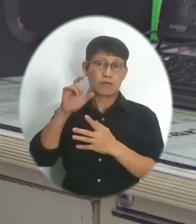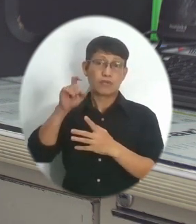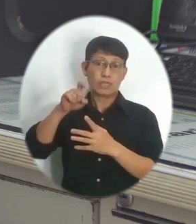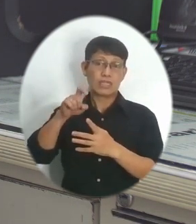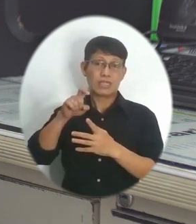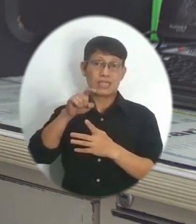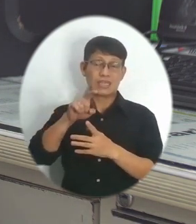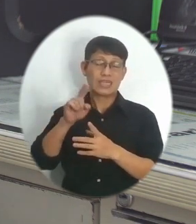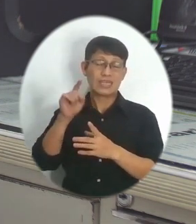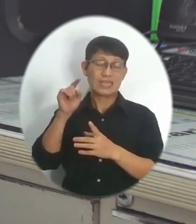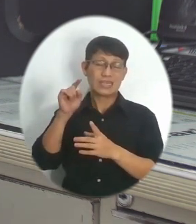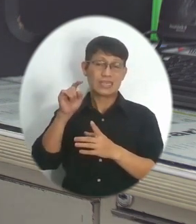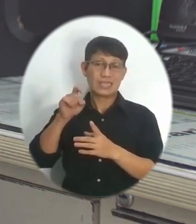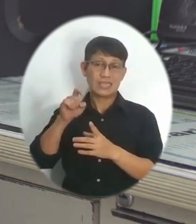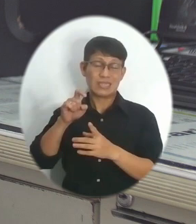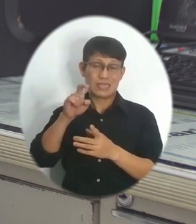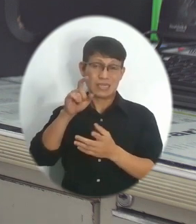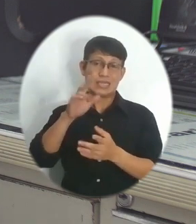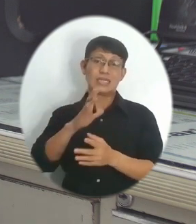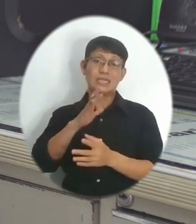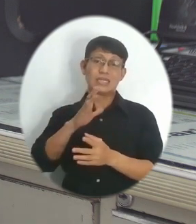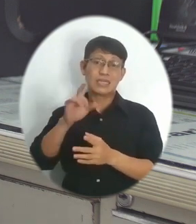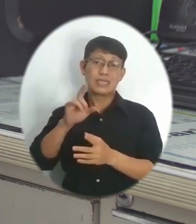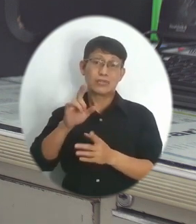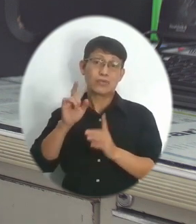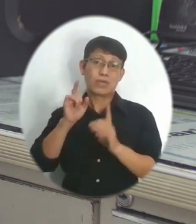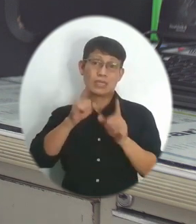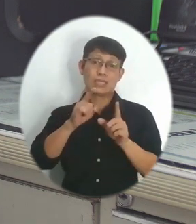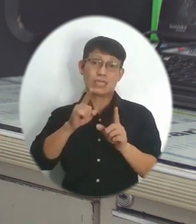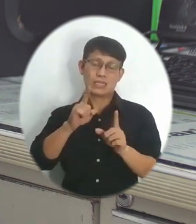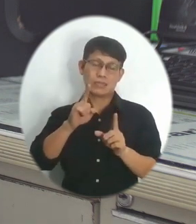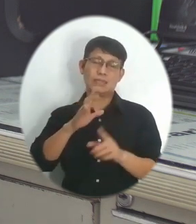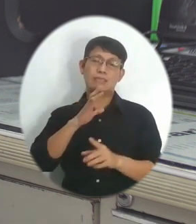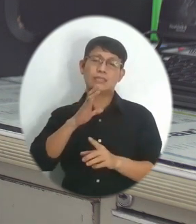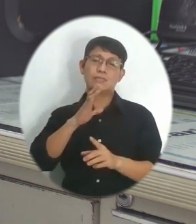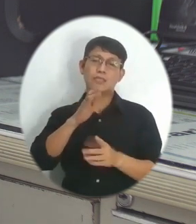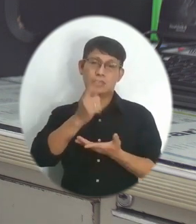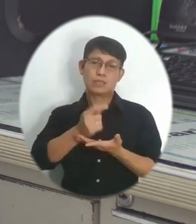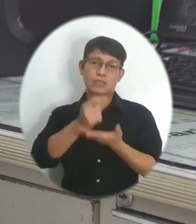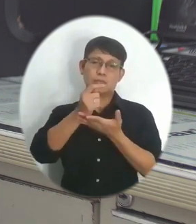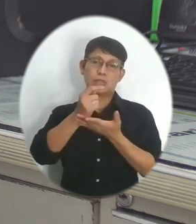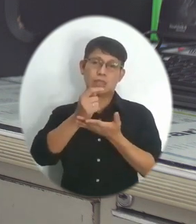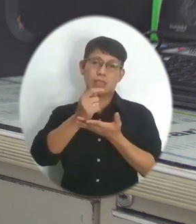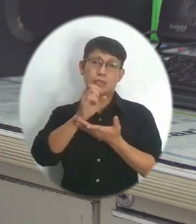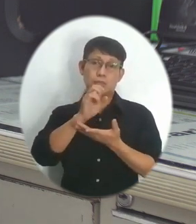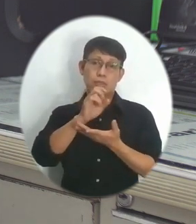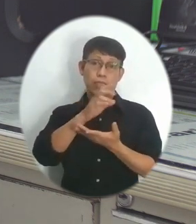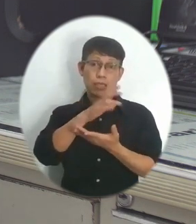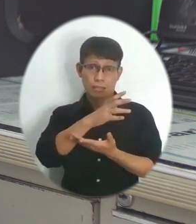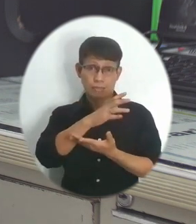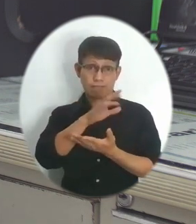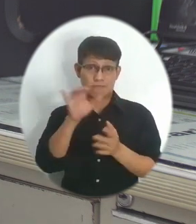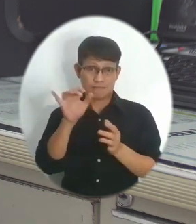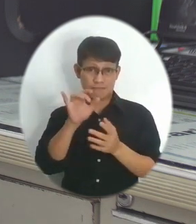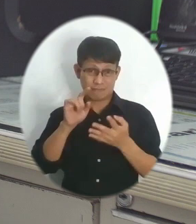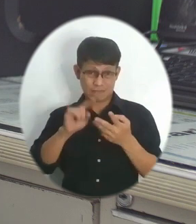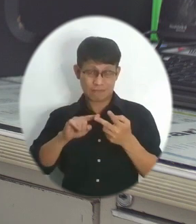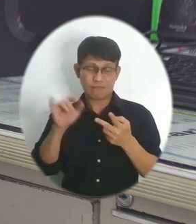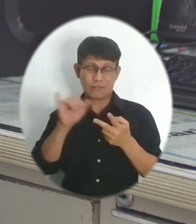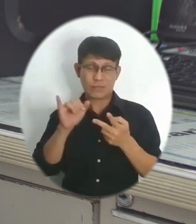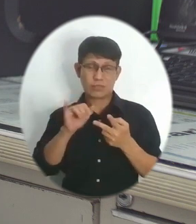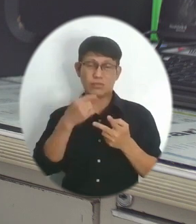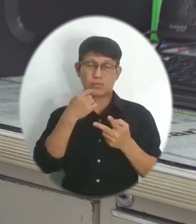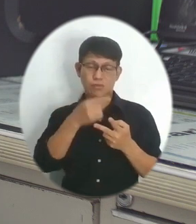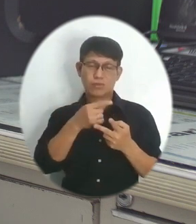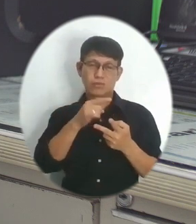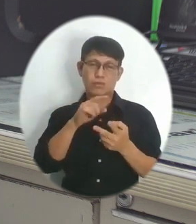therapy or pupunta sa isang pediatrician para lang ma-cross out yung ibang mga problema. Okay?